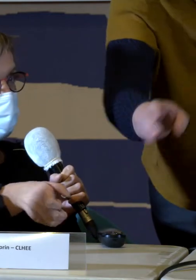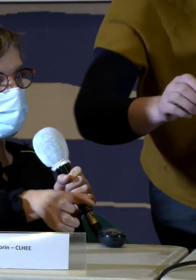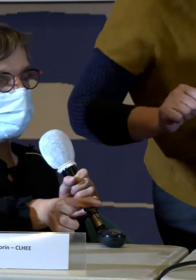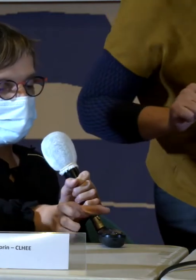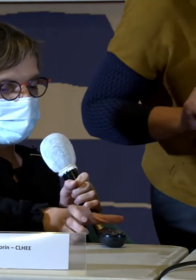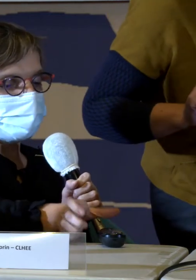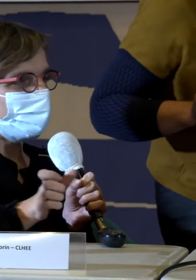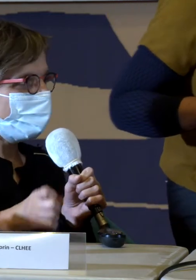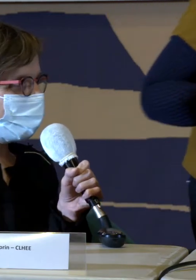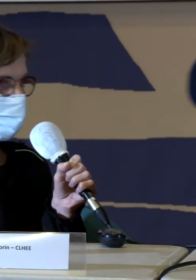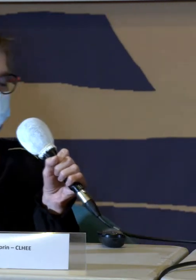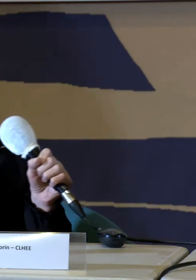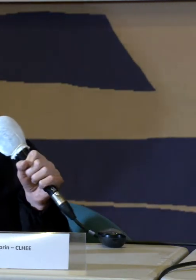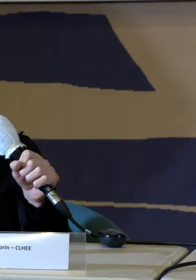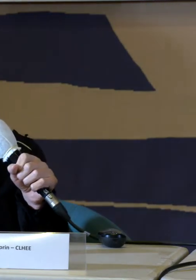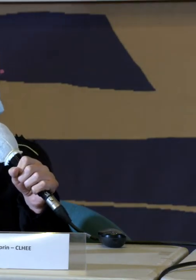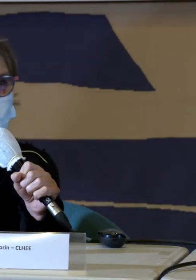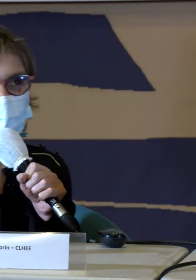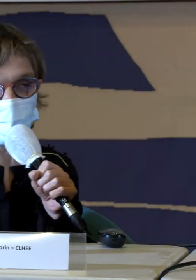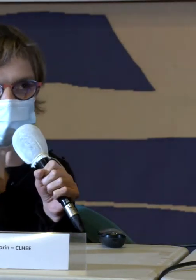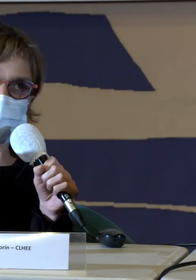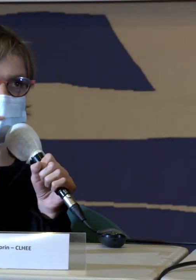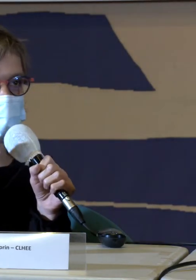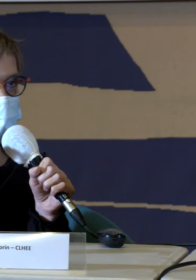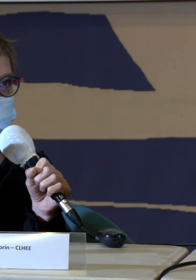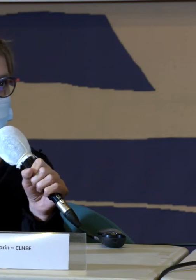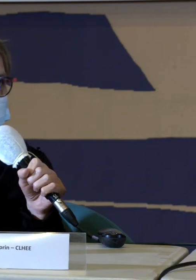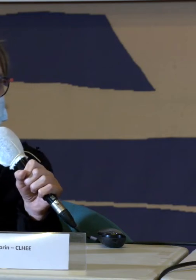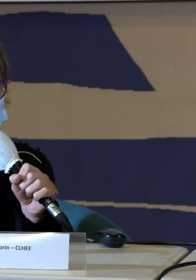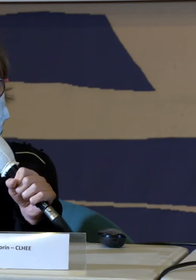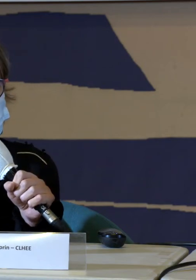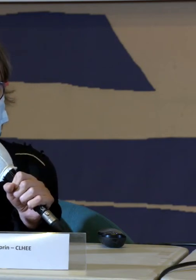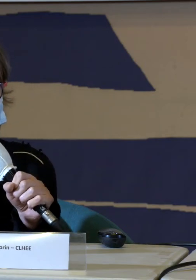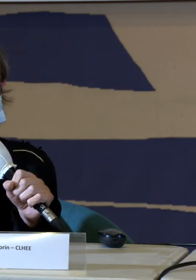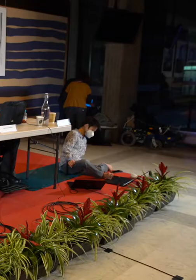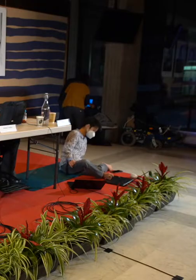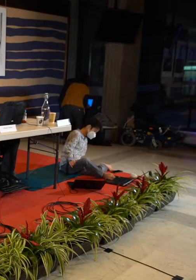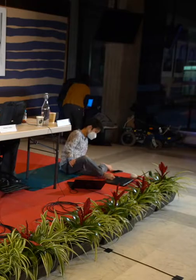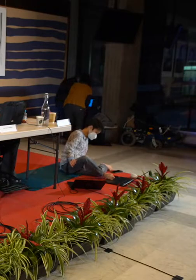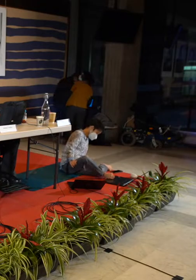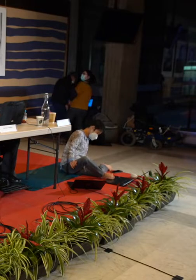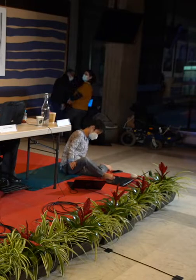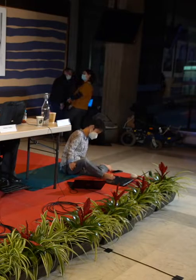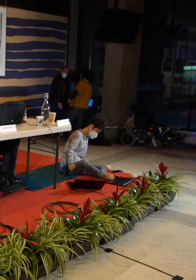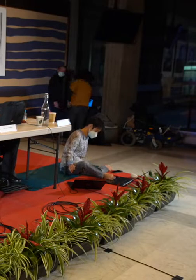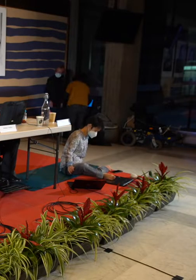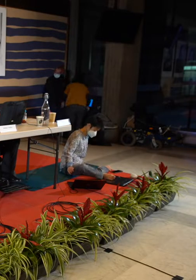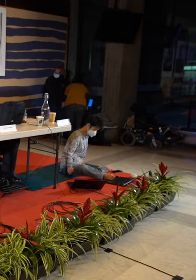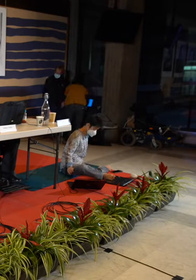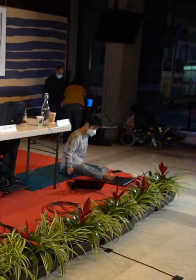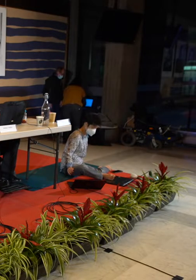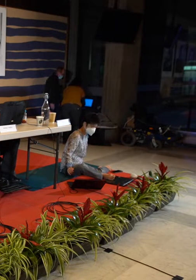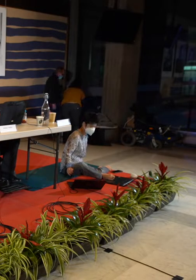n'ai pas du tout... D'accord, ok. Pardon. Et donc voilà, j'avais fait un petit diaporama. Et donc voilà, j'ai